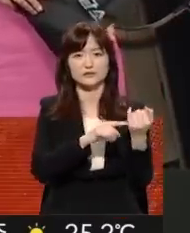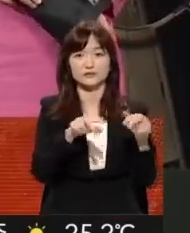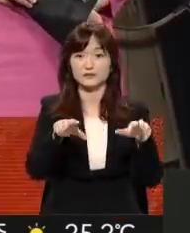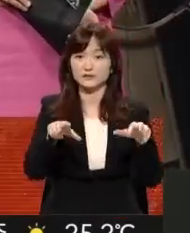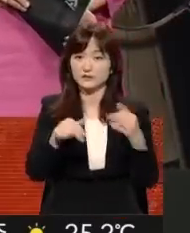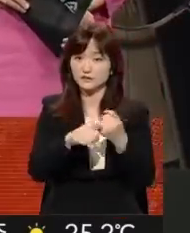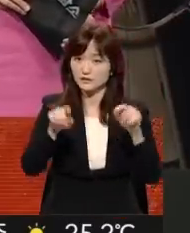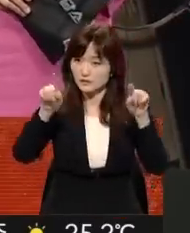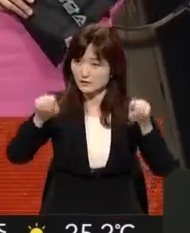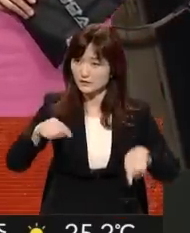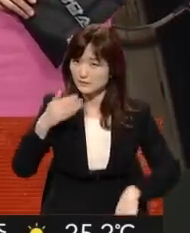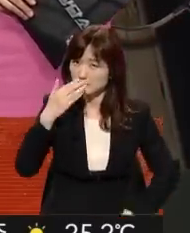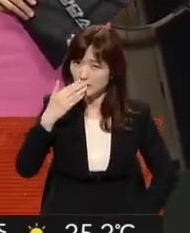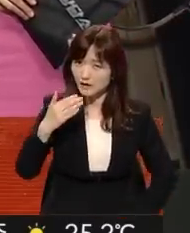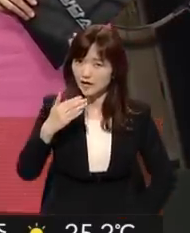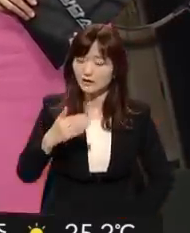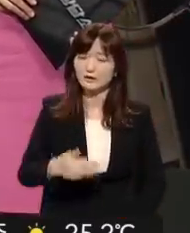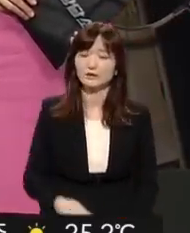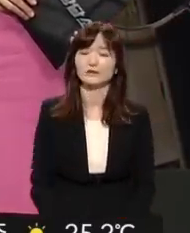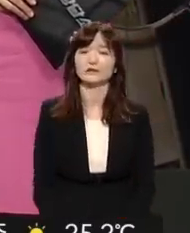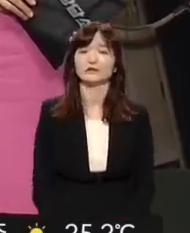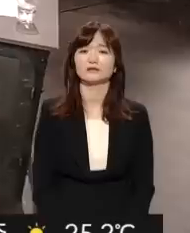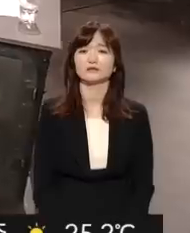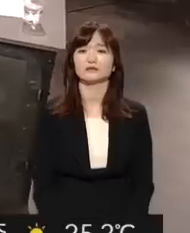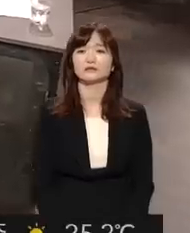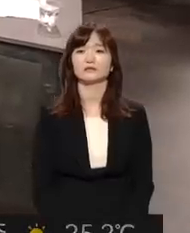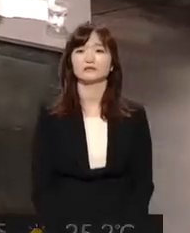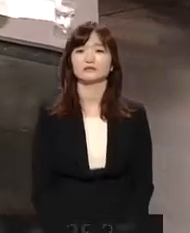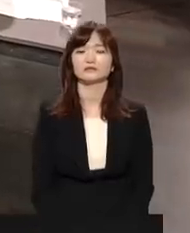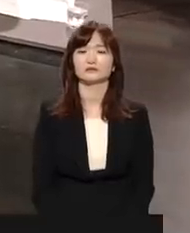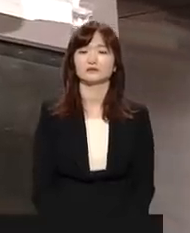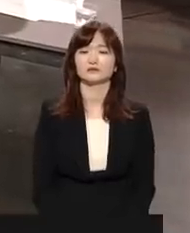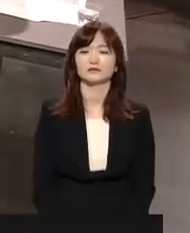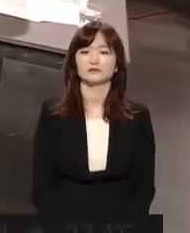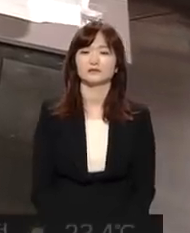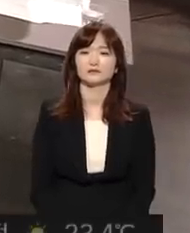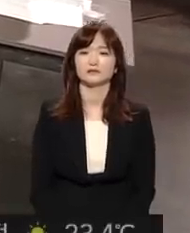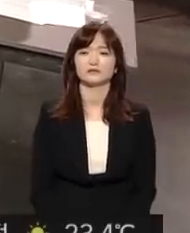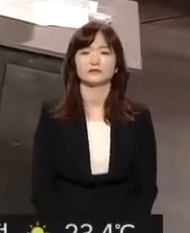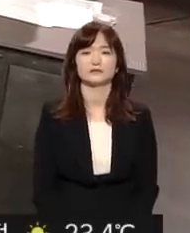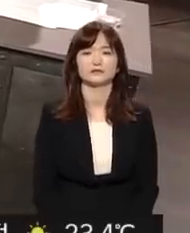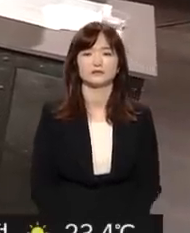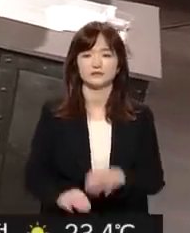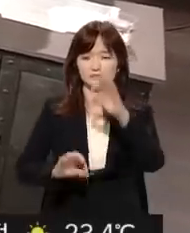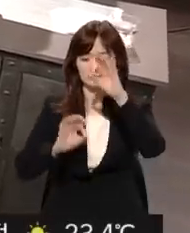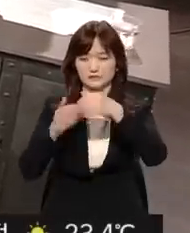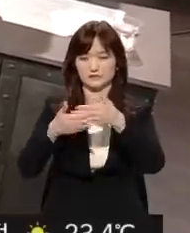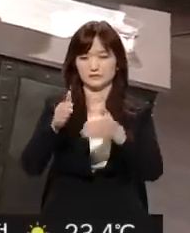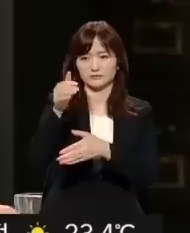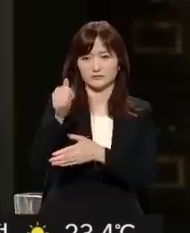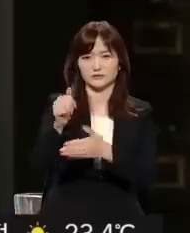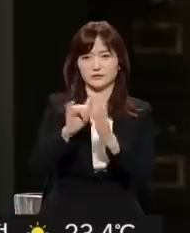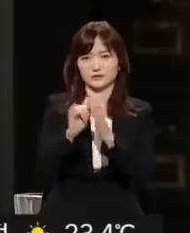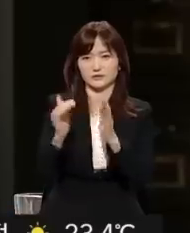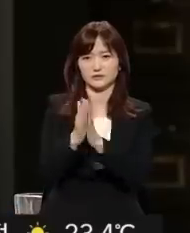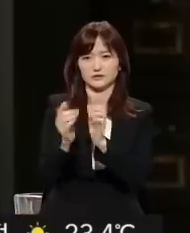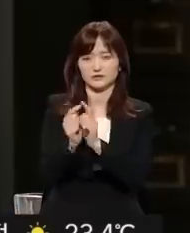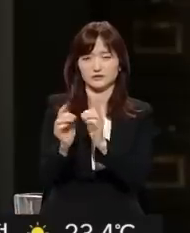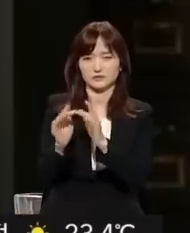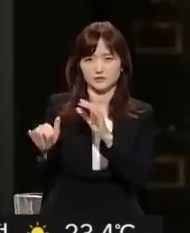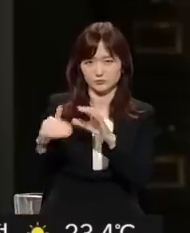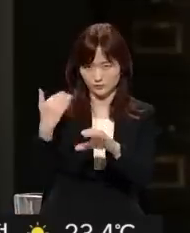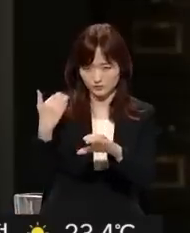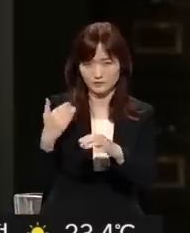이제라도 이혼을 할 수 있을까요? 자, 오늘 사연도 우리 사건 반장 가족분께서 직접 제보를